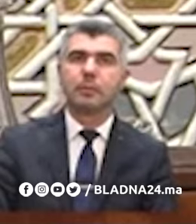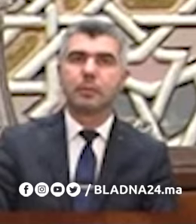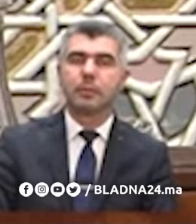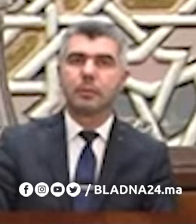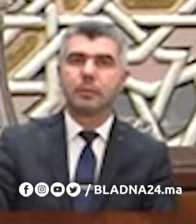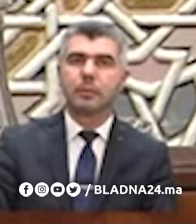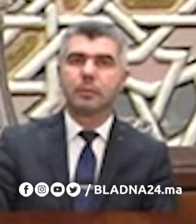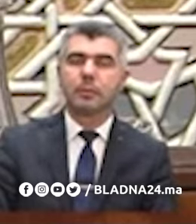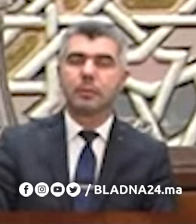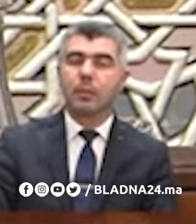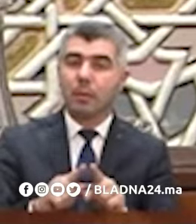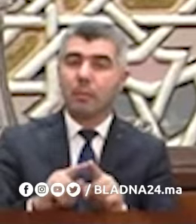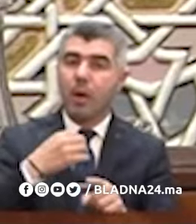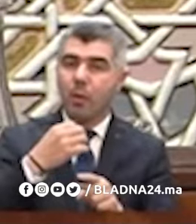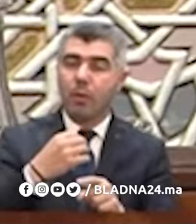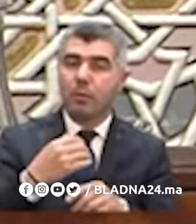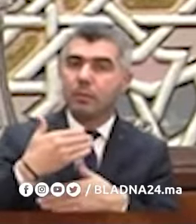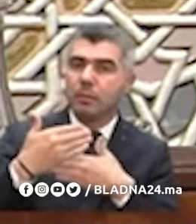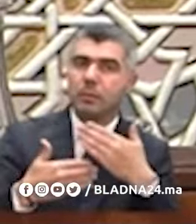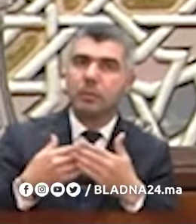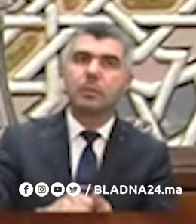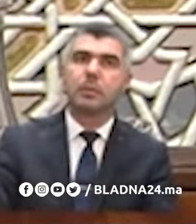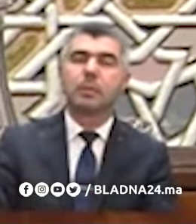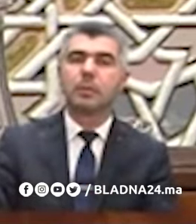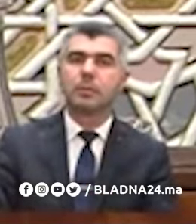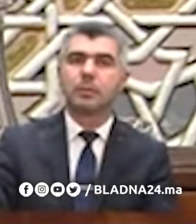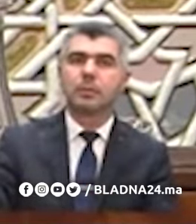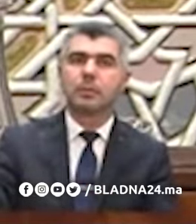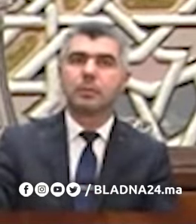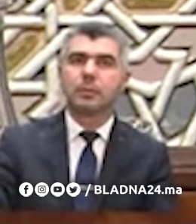كون جا من الصاب كون جا هو يطلب بحصه اضافيه.